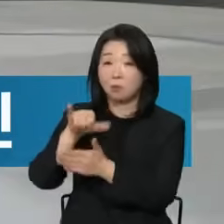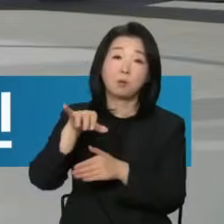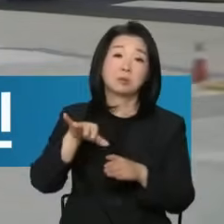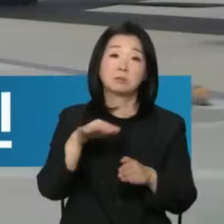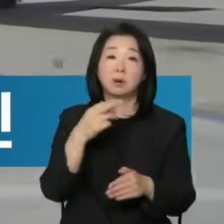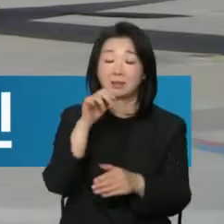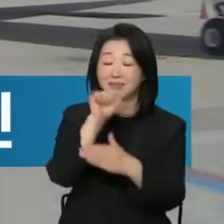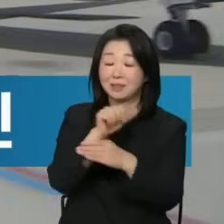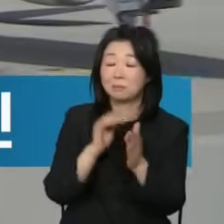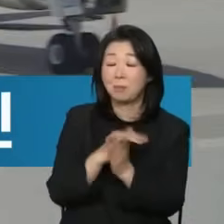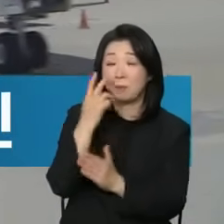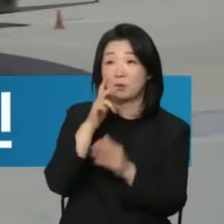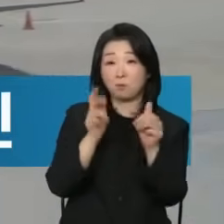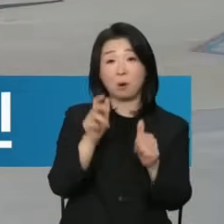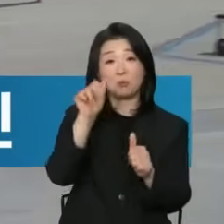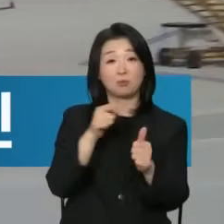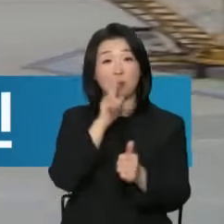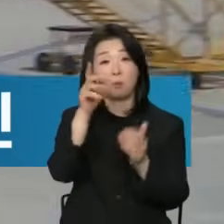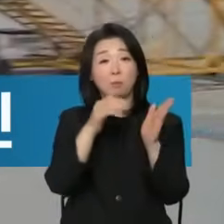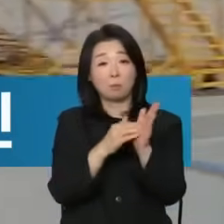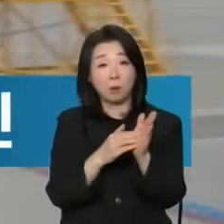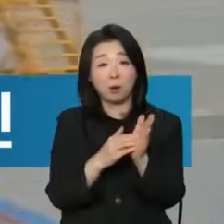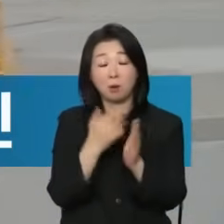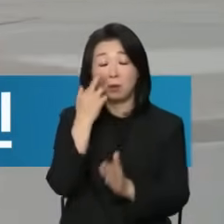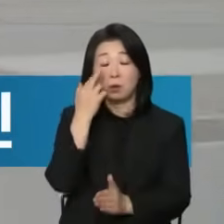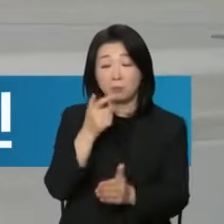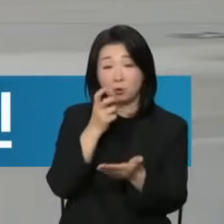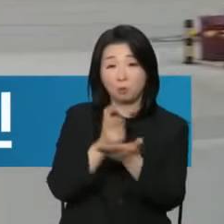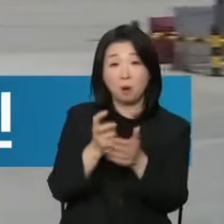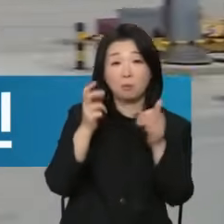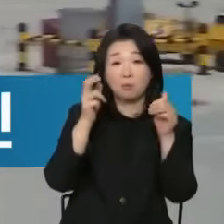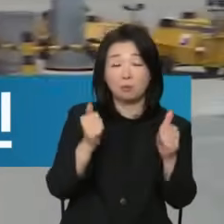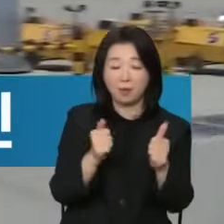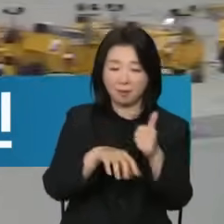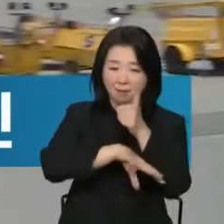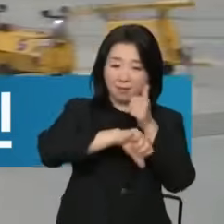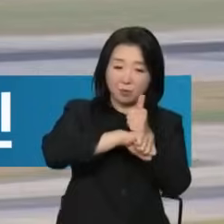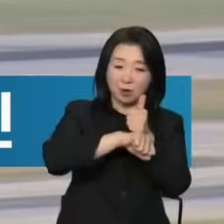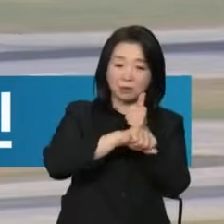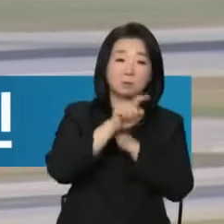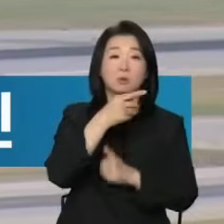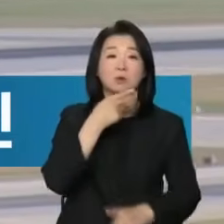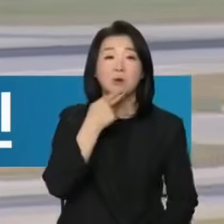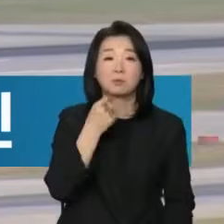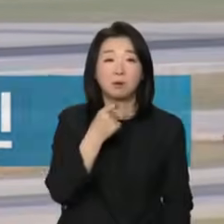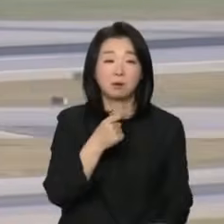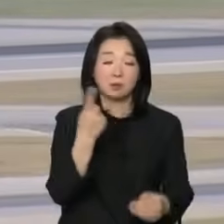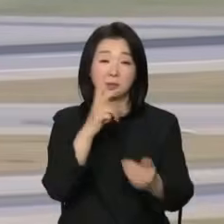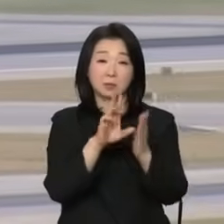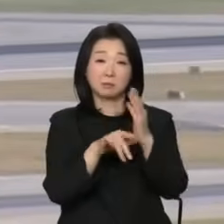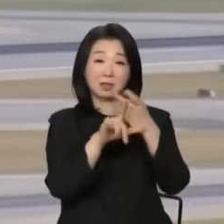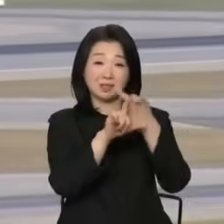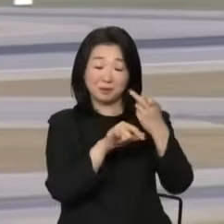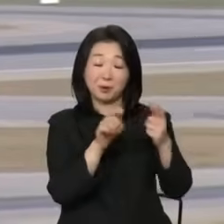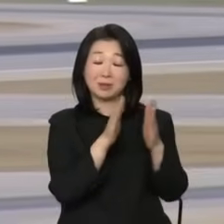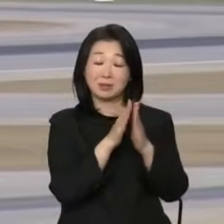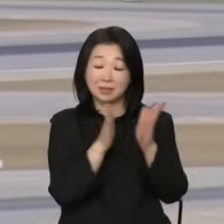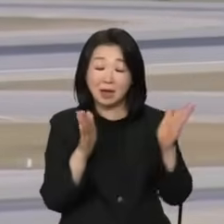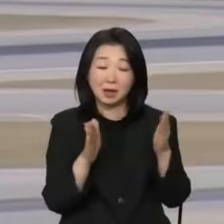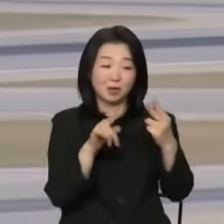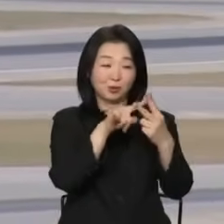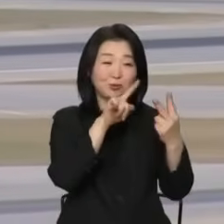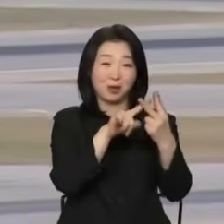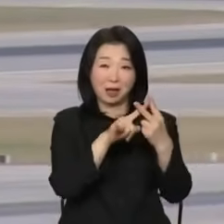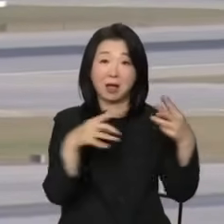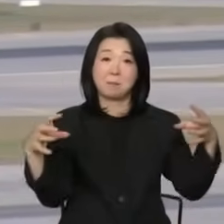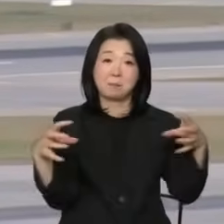법무부에 보고했습니다. 이후 미국 법무부가 독과점 소송을 제기하지 않으면 2020년 11월 시작된 두 항공사의 결합 절차가